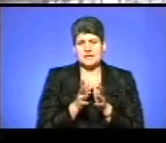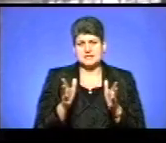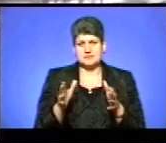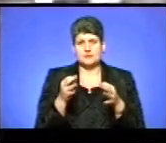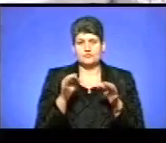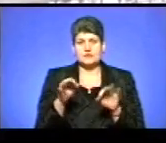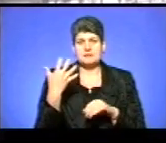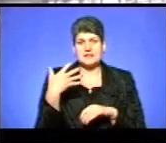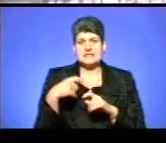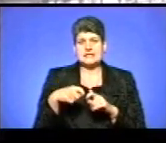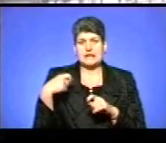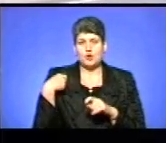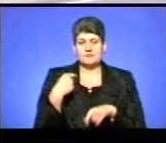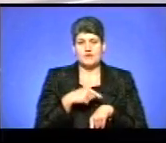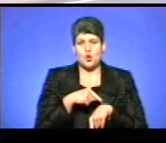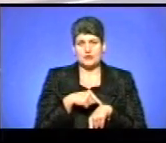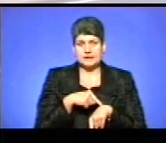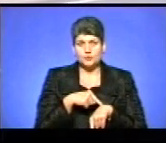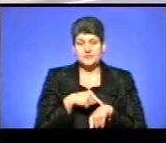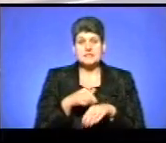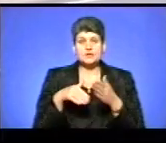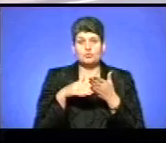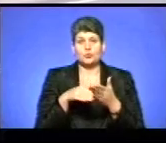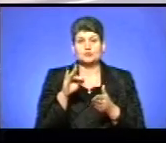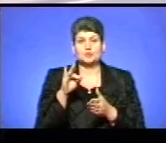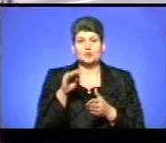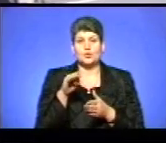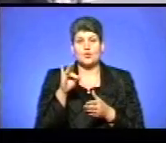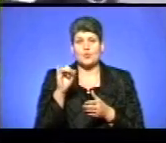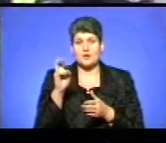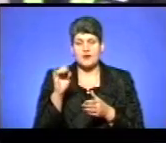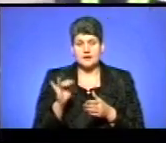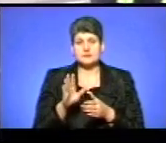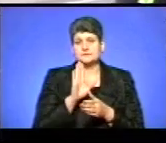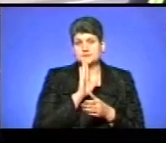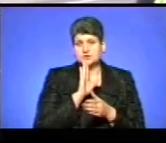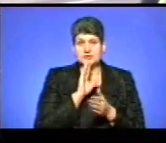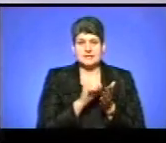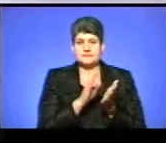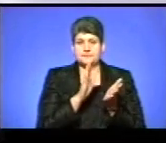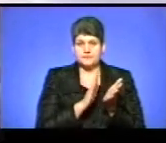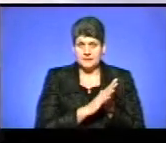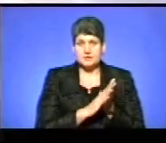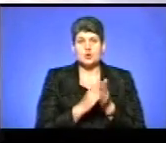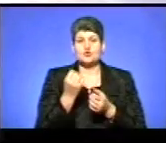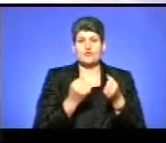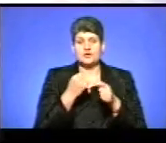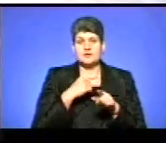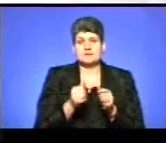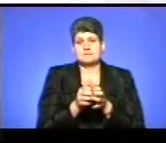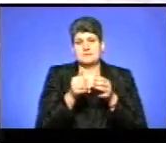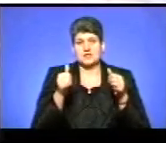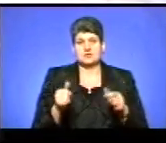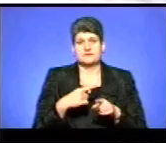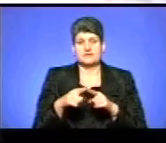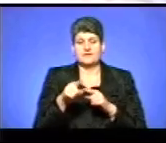пункті 50 км за годину. За допомогою TrueCam капрал поліції Христина Михайлишин фіксує, що водій перевищив швидкість.